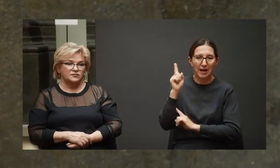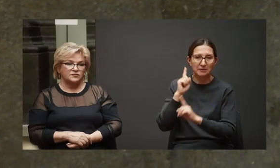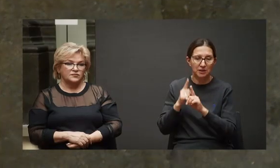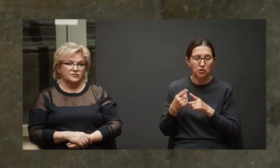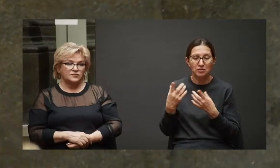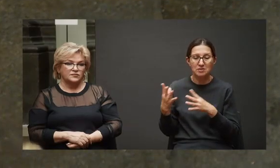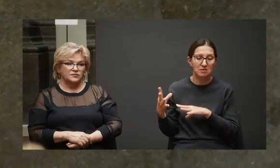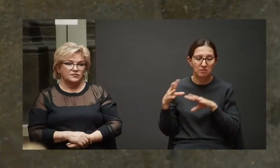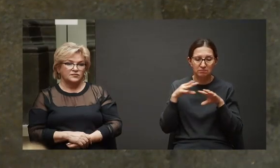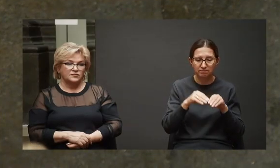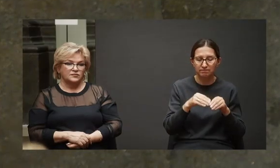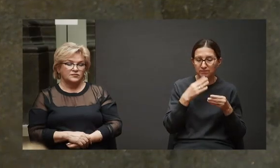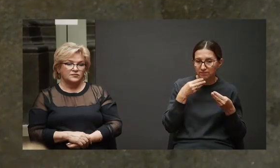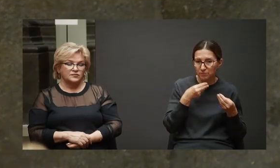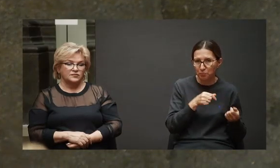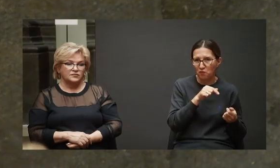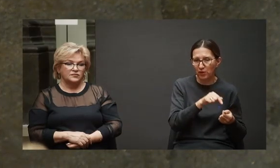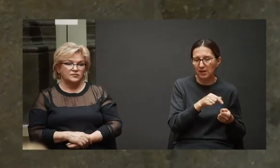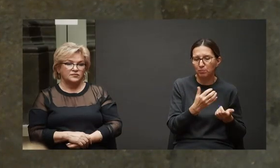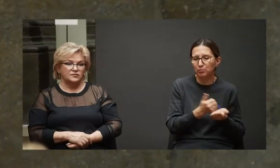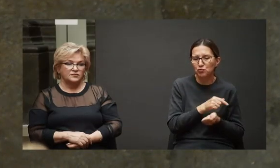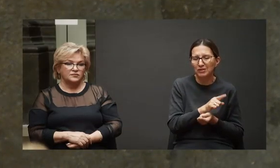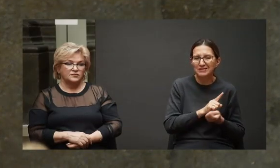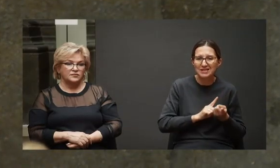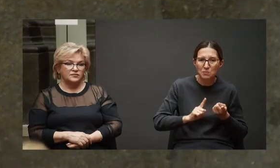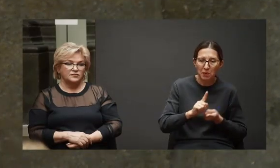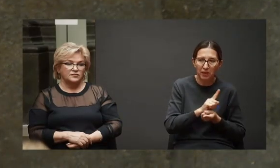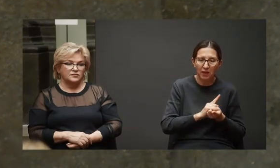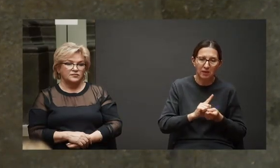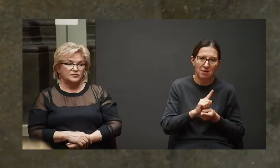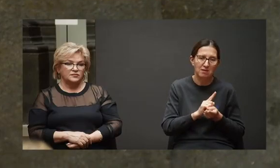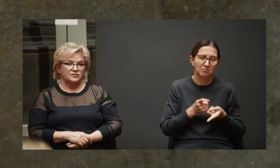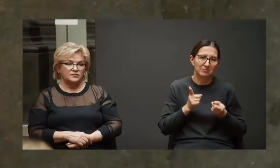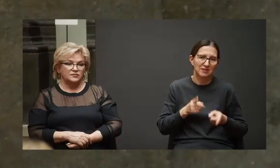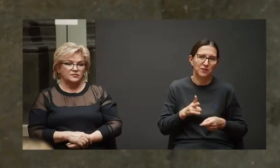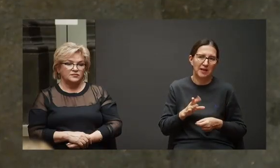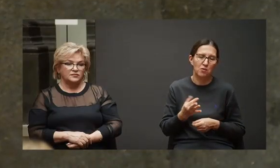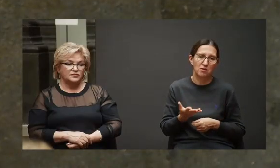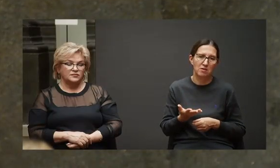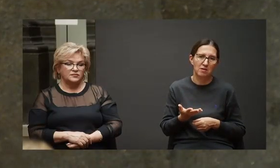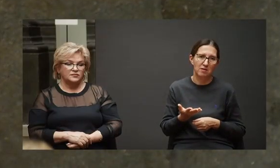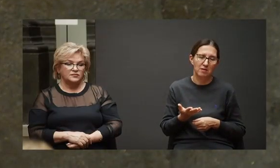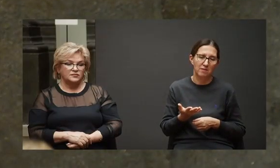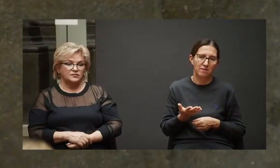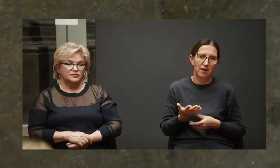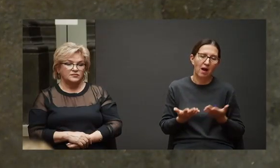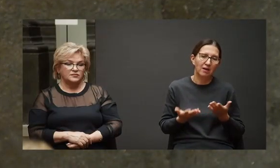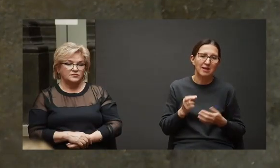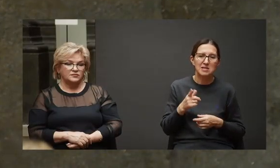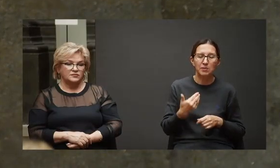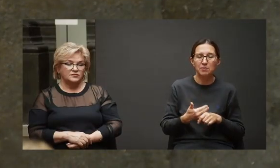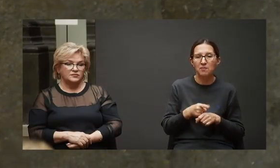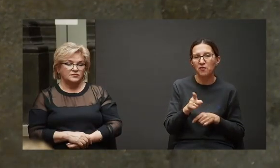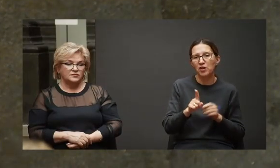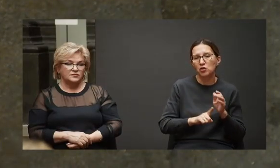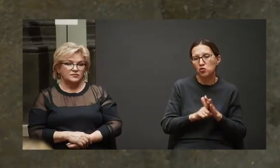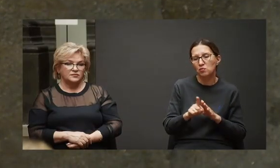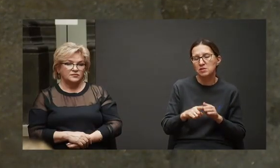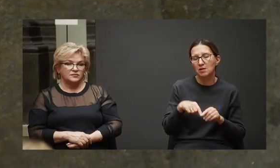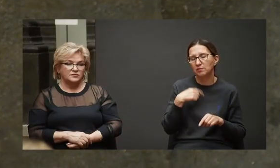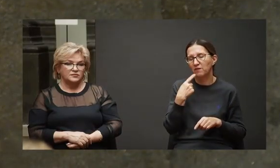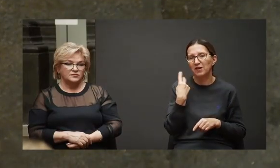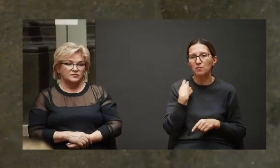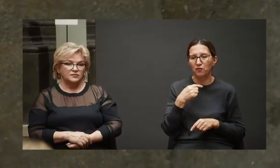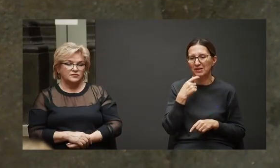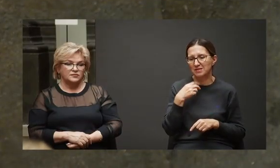пришел. То есть некое изменение такое вот действительно, ну, как если вы, допустим, начнете говорить по-французски, да,